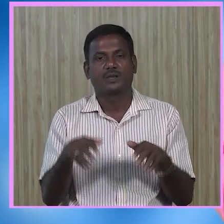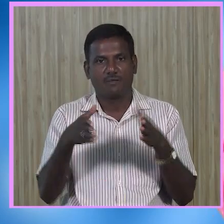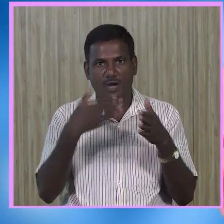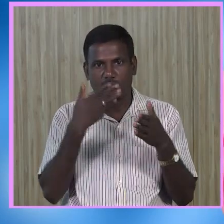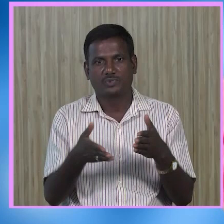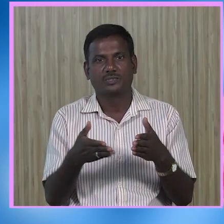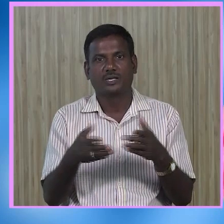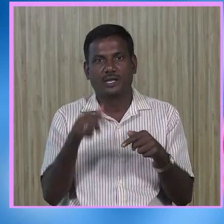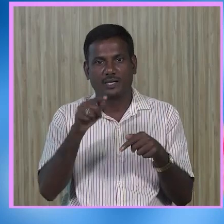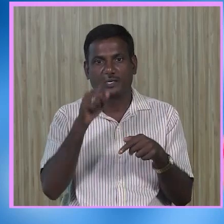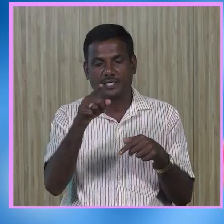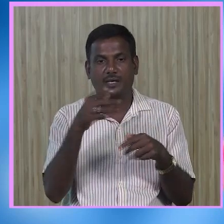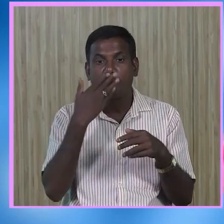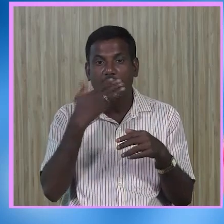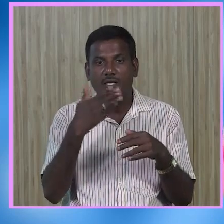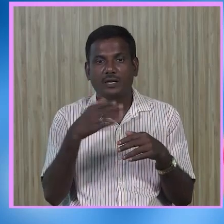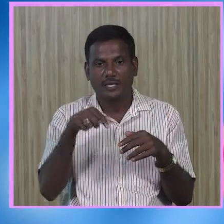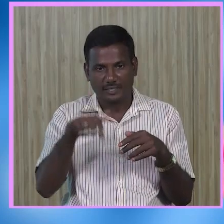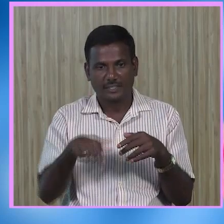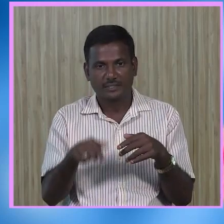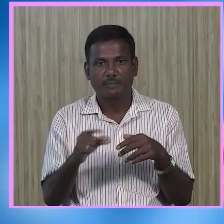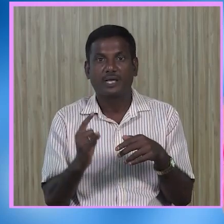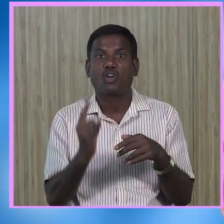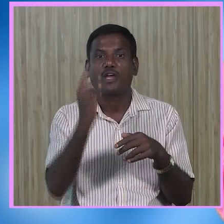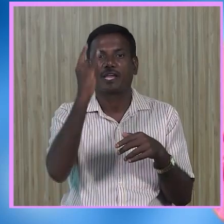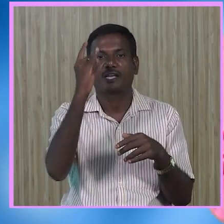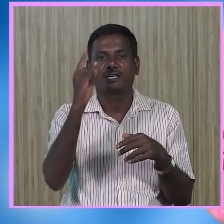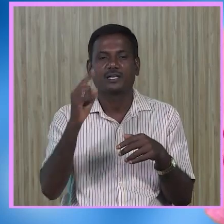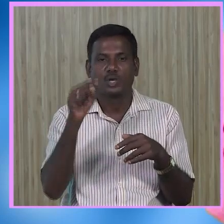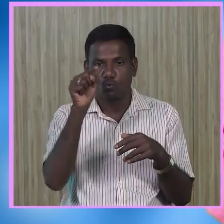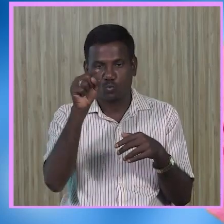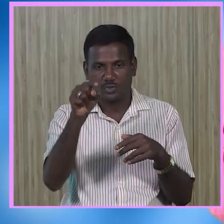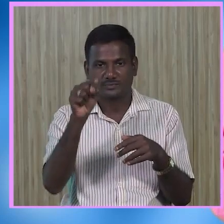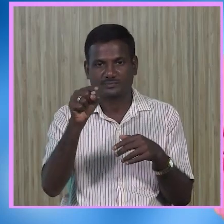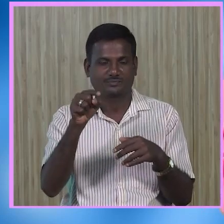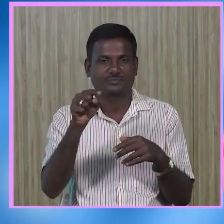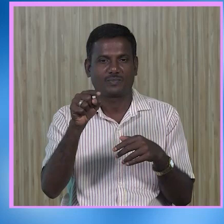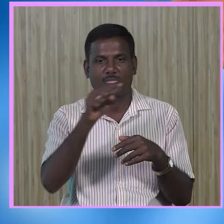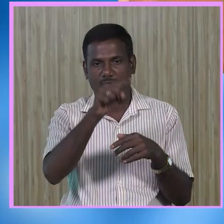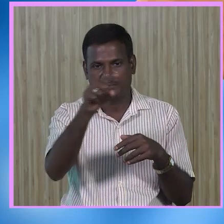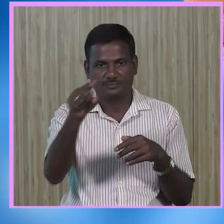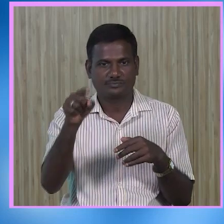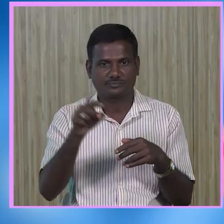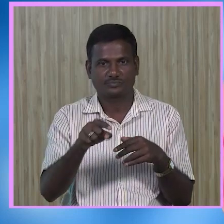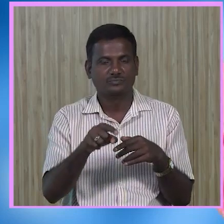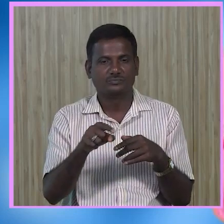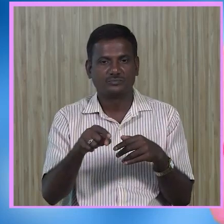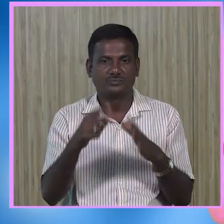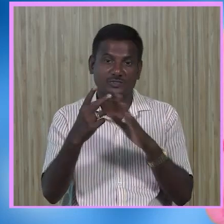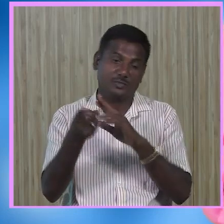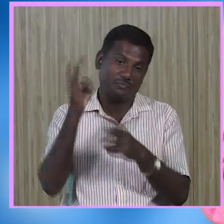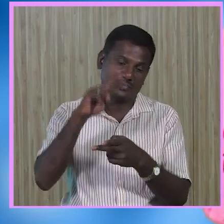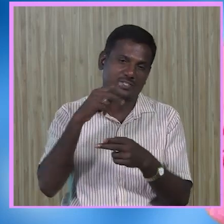வகுப்பில் நீங்கள் கற்கக்கூடிய இந்த பாடம் உங்களையே உங்களையெல்லாம்